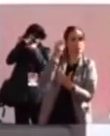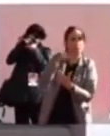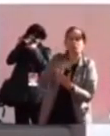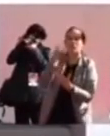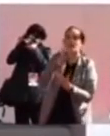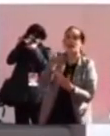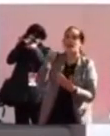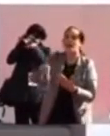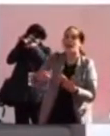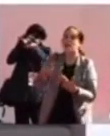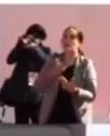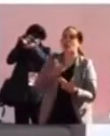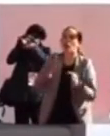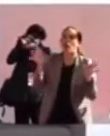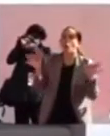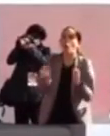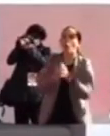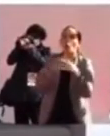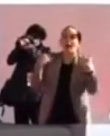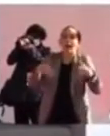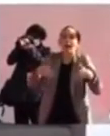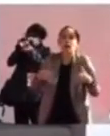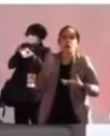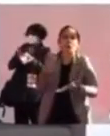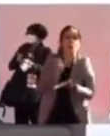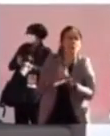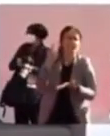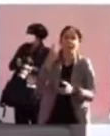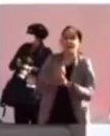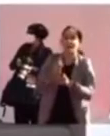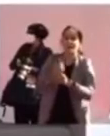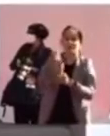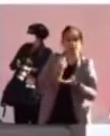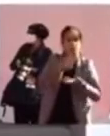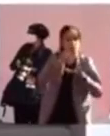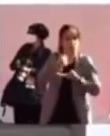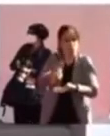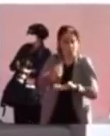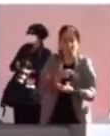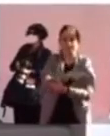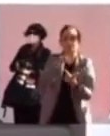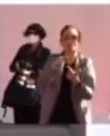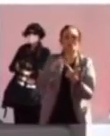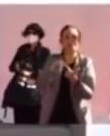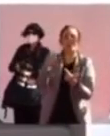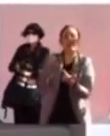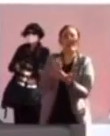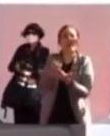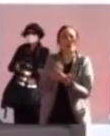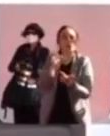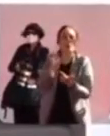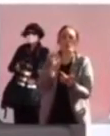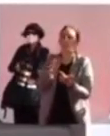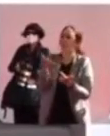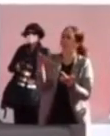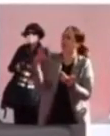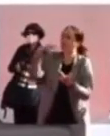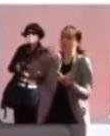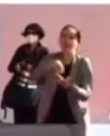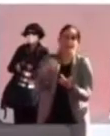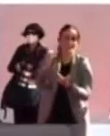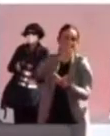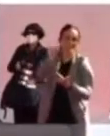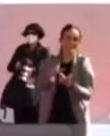risorse straordinarie da investire la seconda il lavoro è una componente fondamentale di questo paese